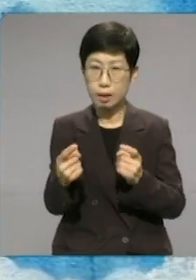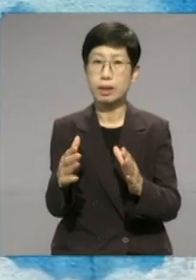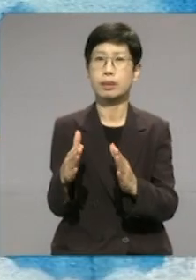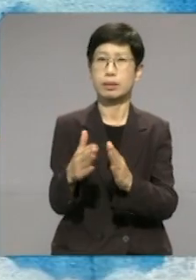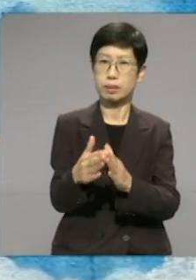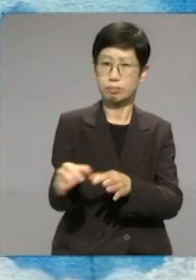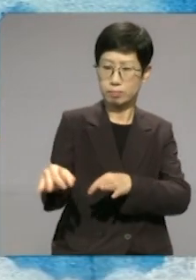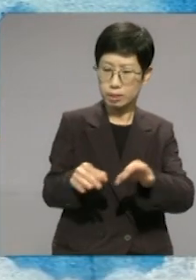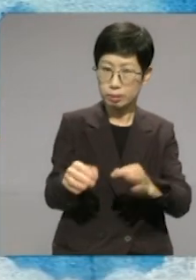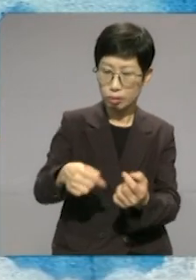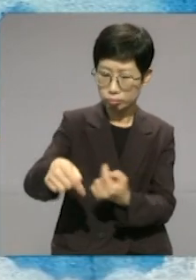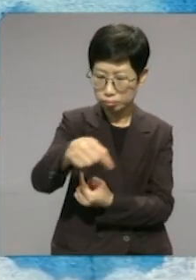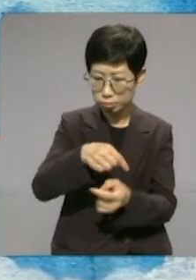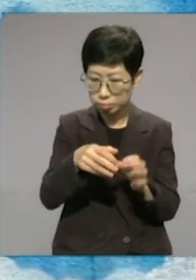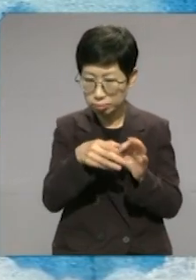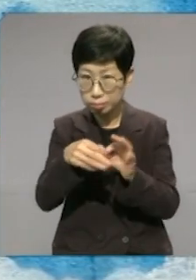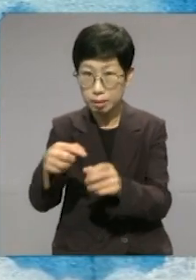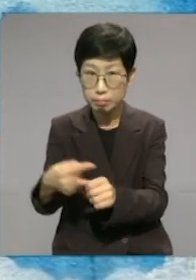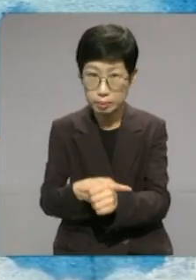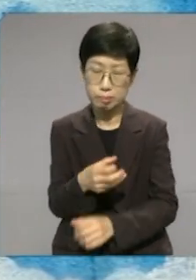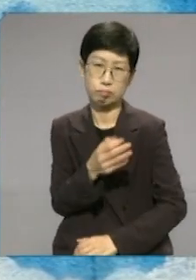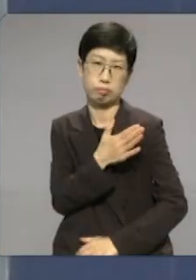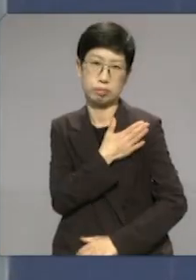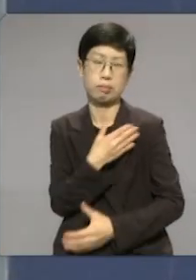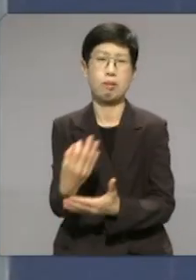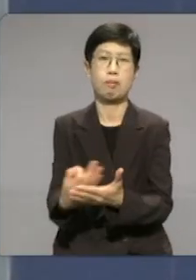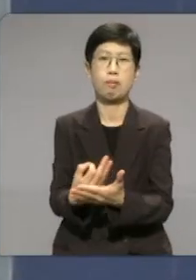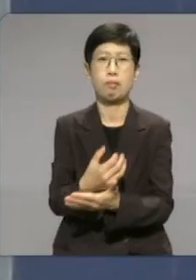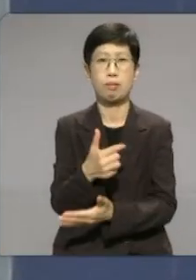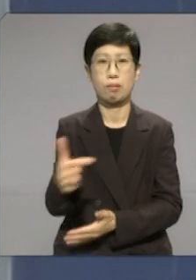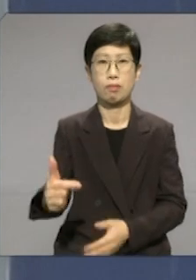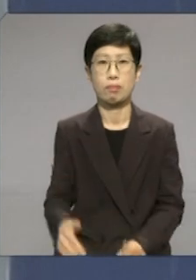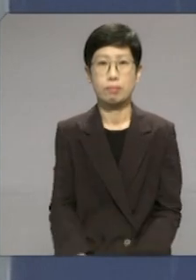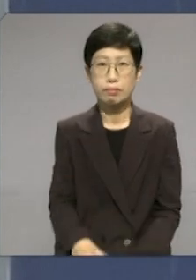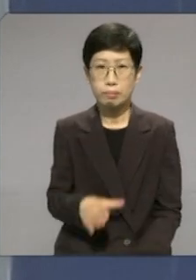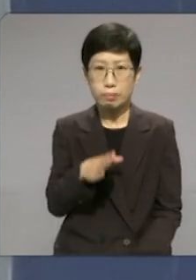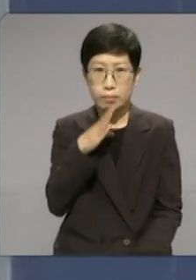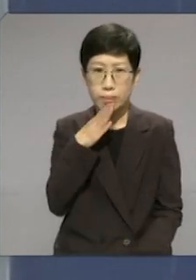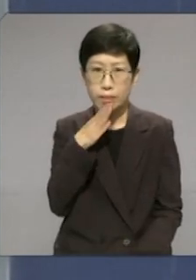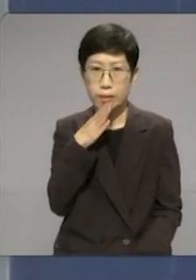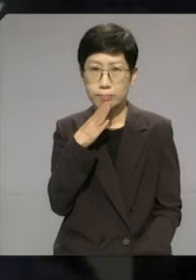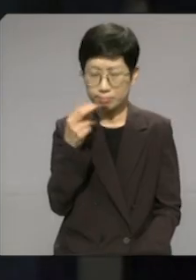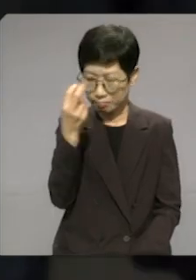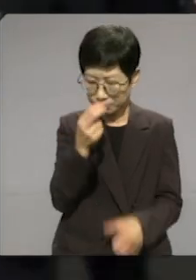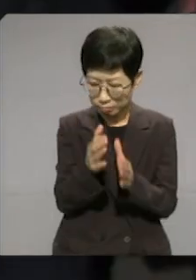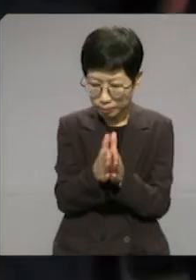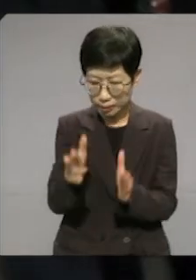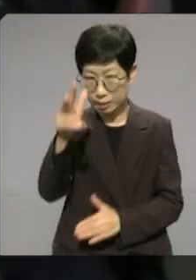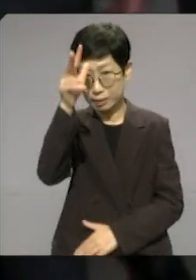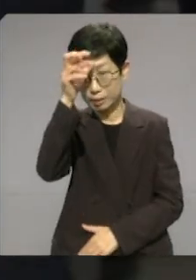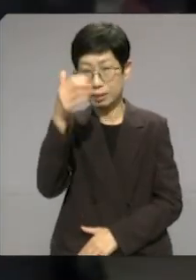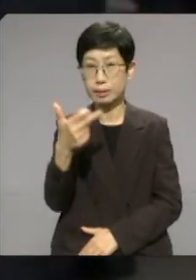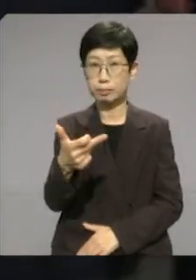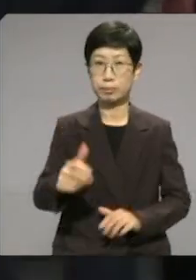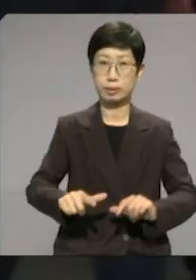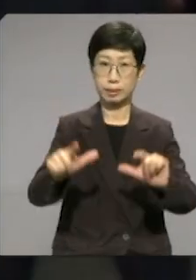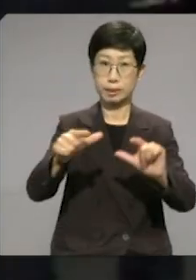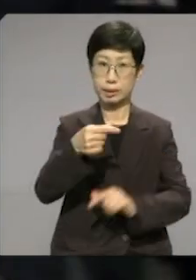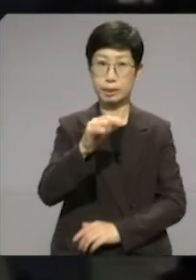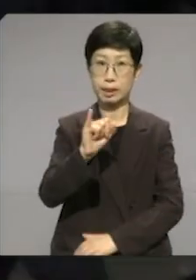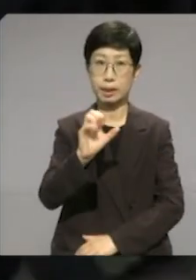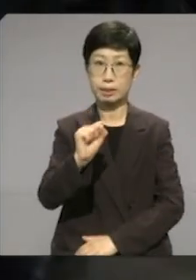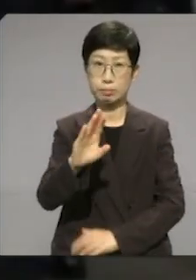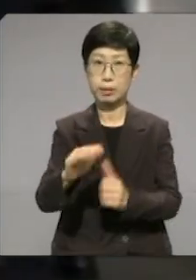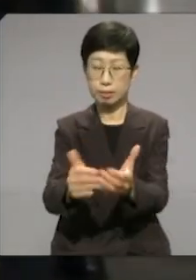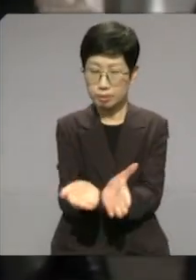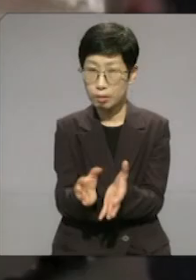다양한 사업을 운영하며 부를 쌓아왔습니다. 본격적으로 칼을 빼든 경찰은 지난 17일 GISB와